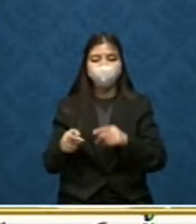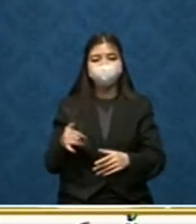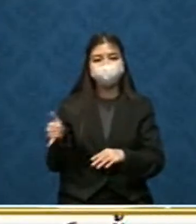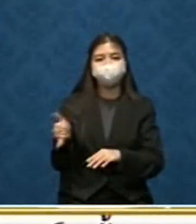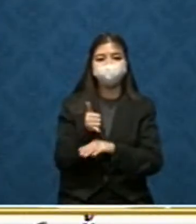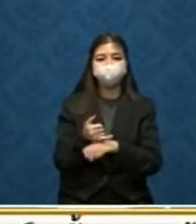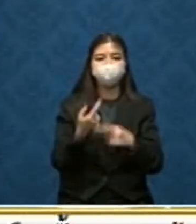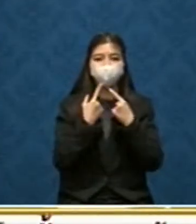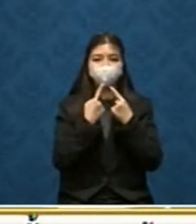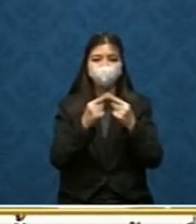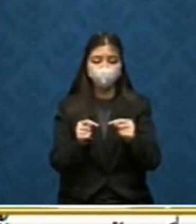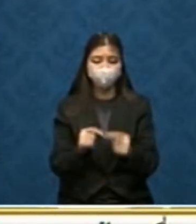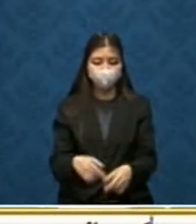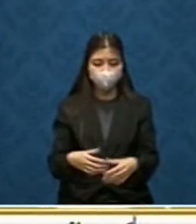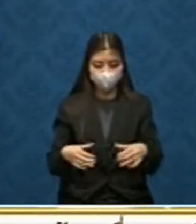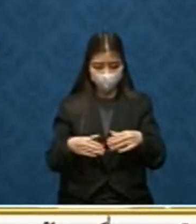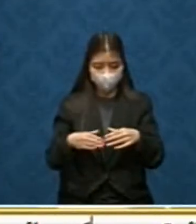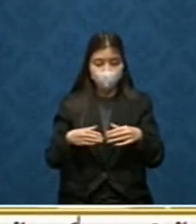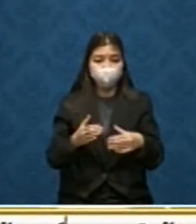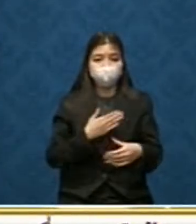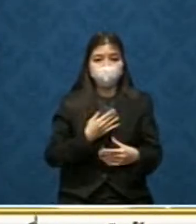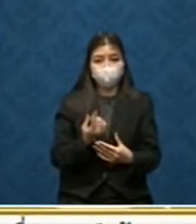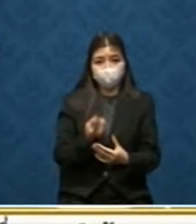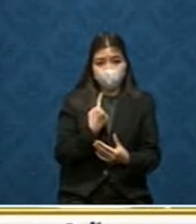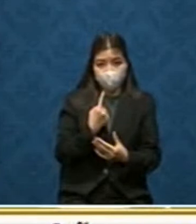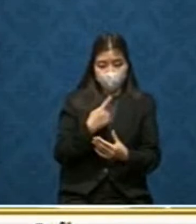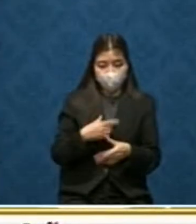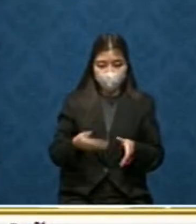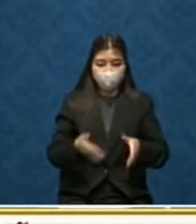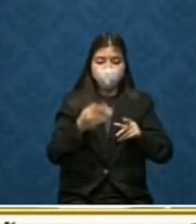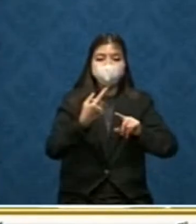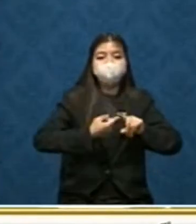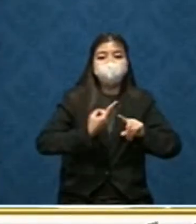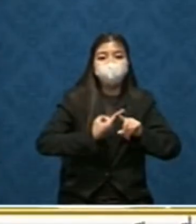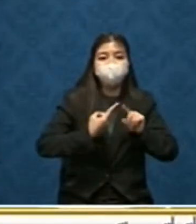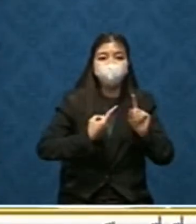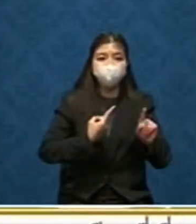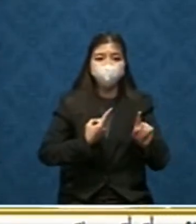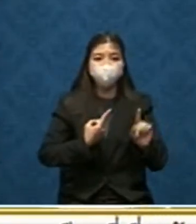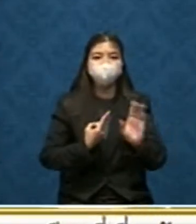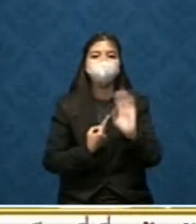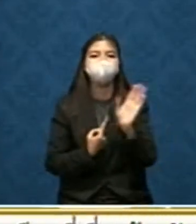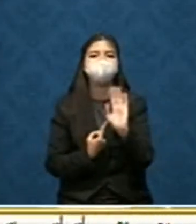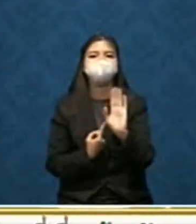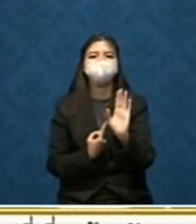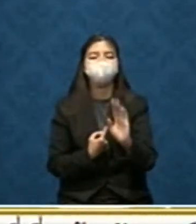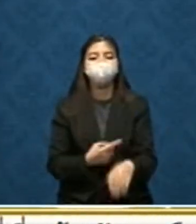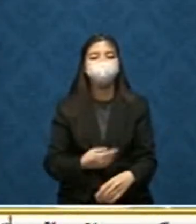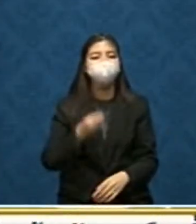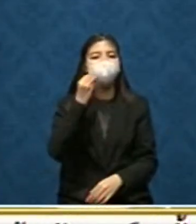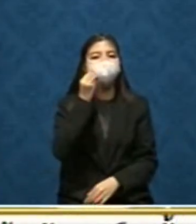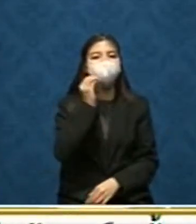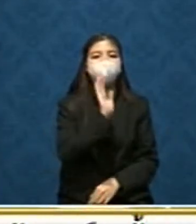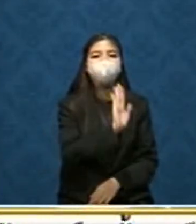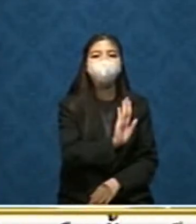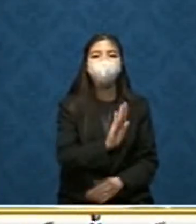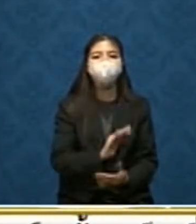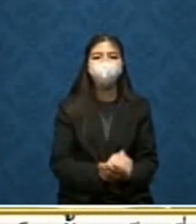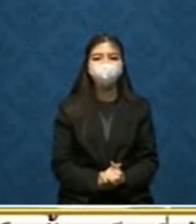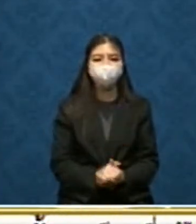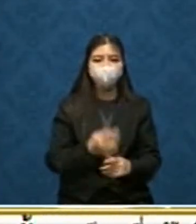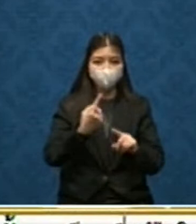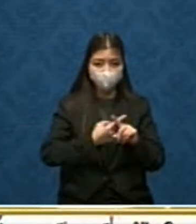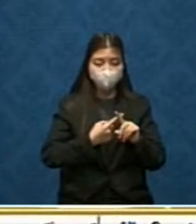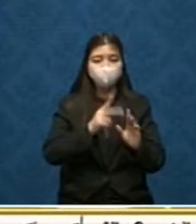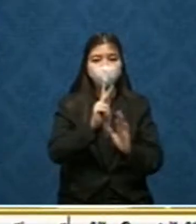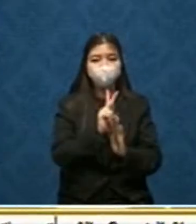คุจะมากาวหาพกผมที่บอกไปเช่าอยู่ตรนั้นอะเป็บ้านของสวอฟอคนนั้นเราเช่า